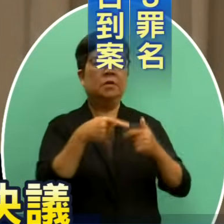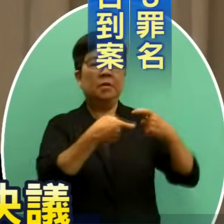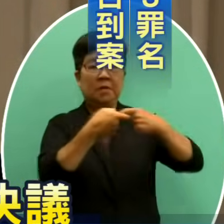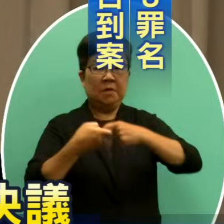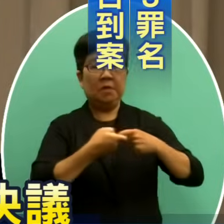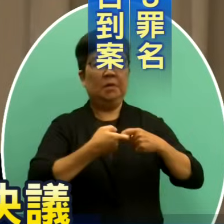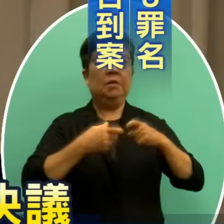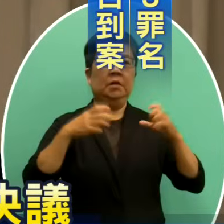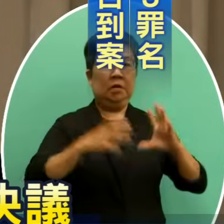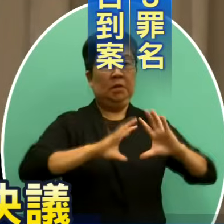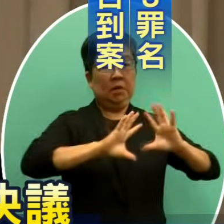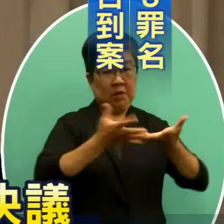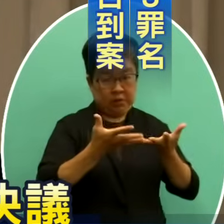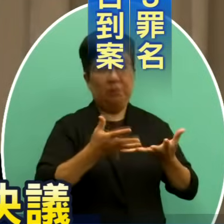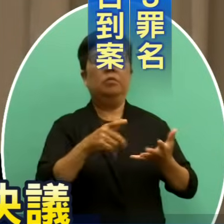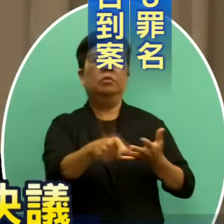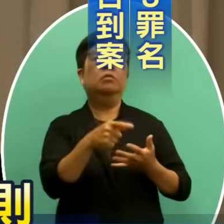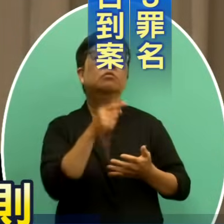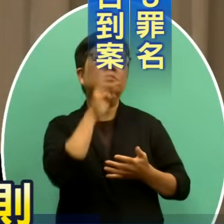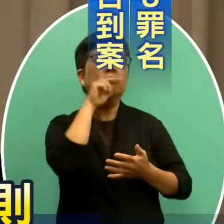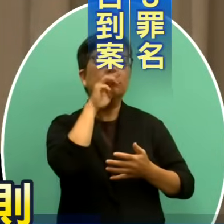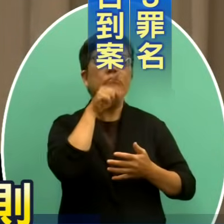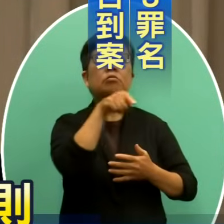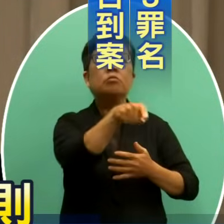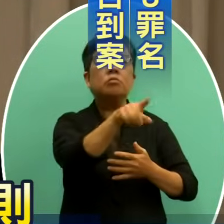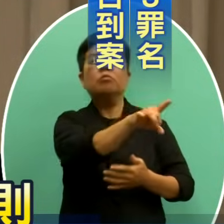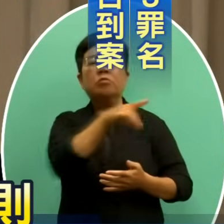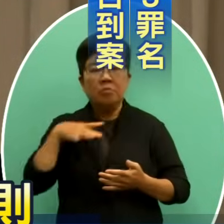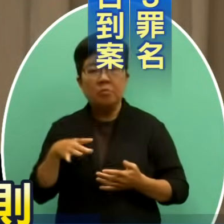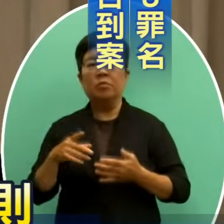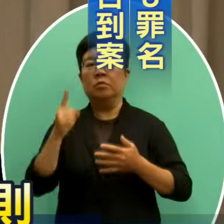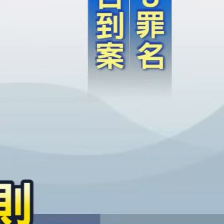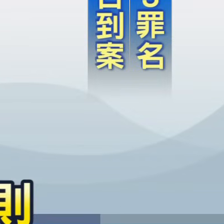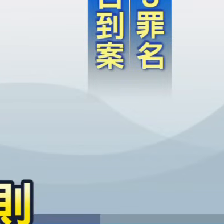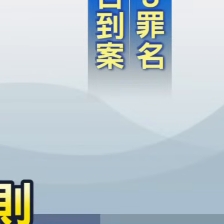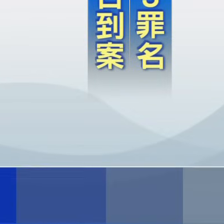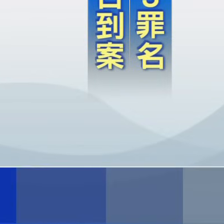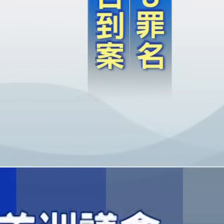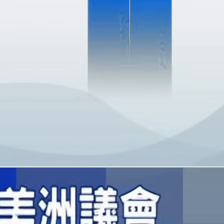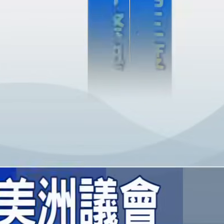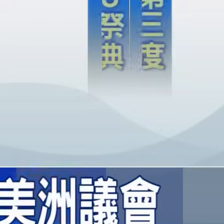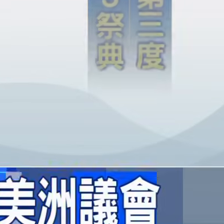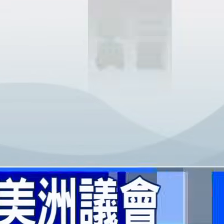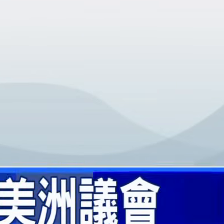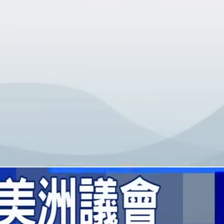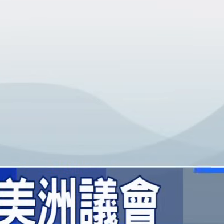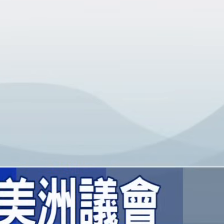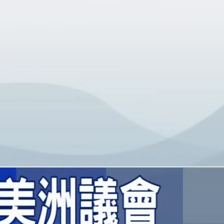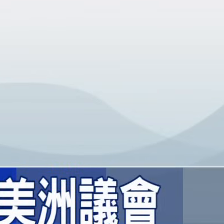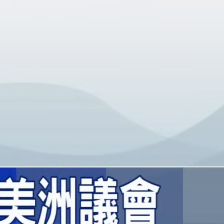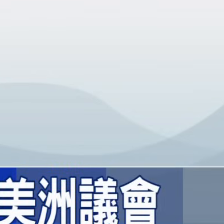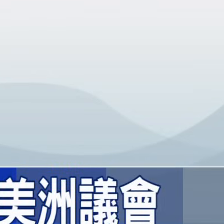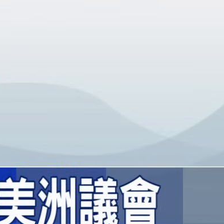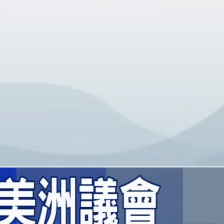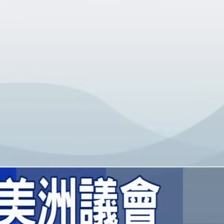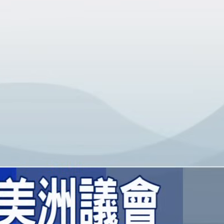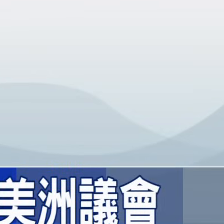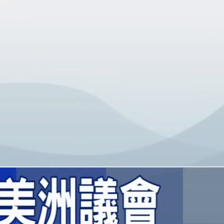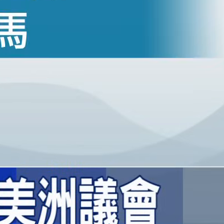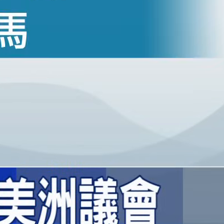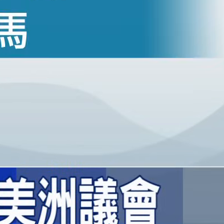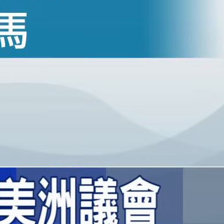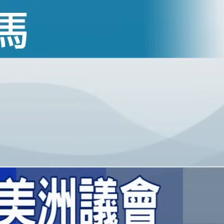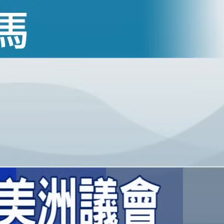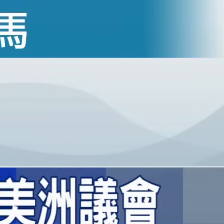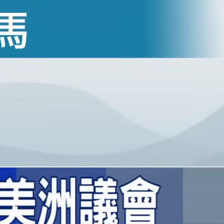第2758号决议，以及操弄所谓的一中原则。 中美洲议会1991年成立，是区域性议会组